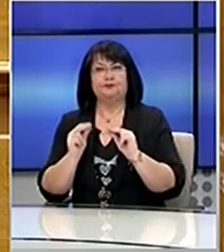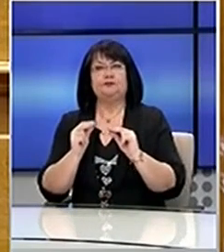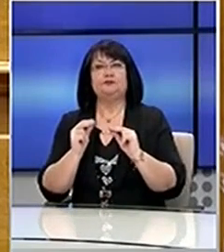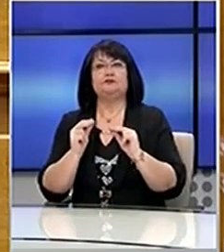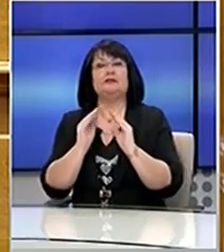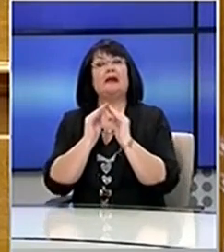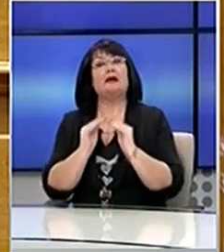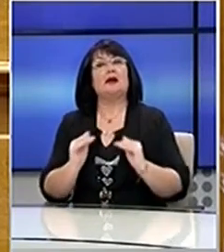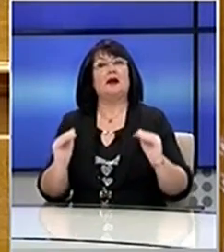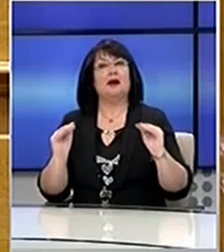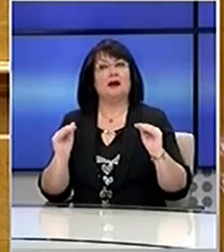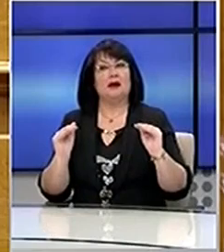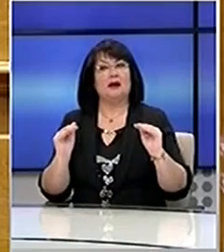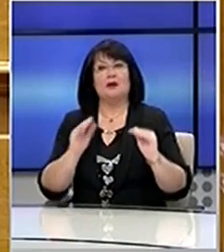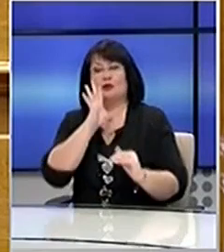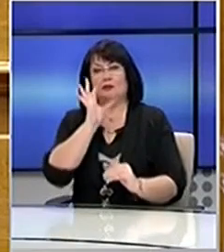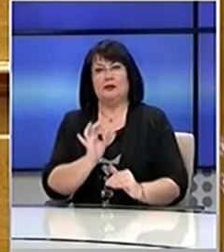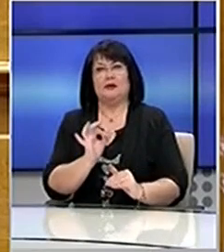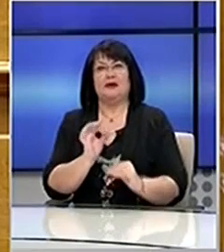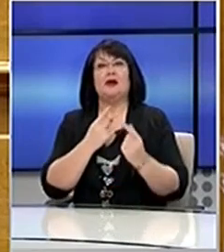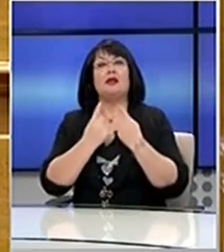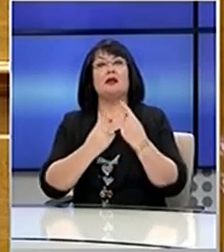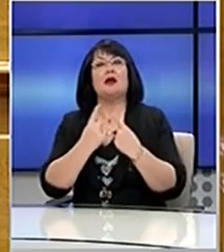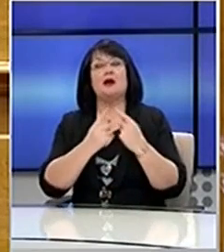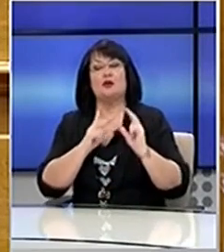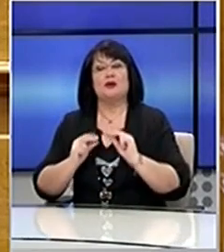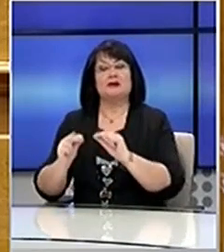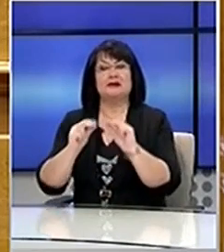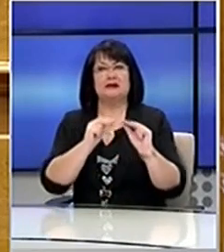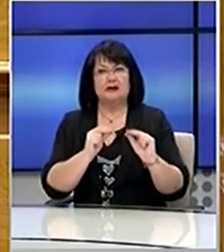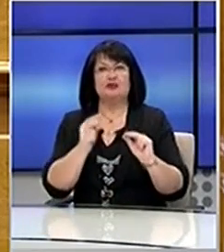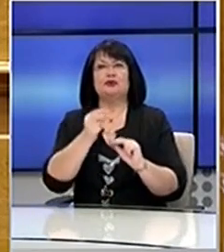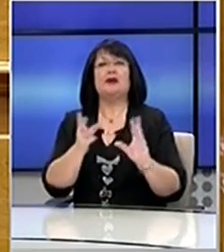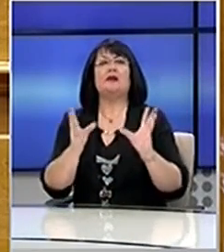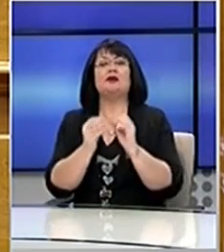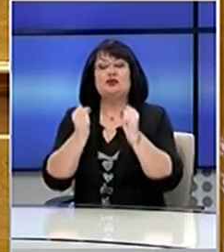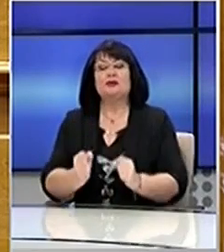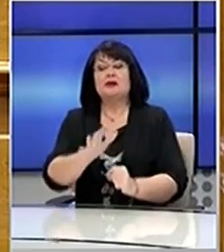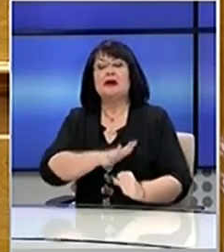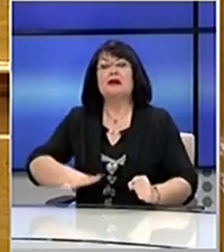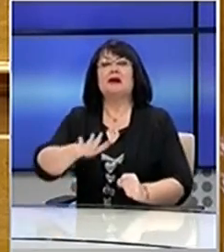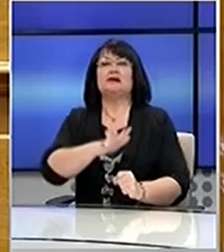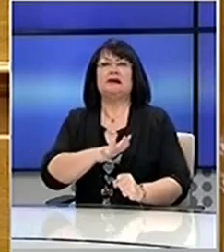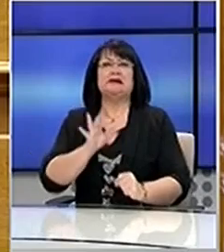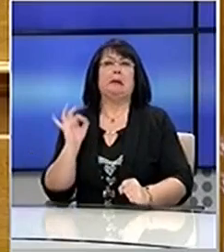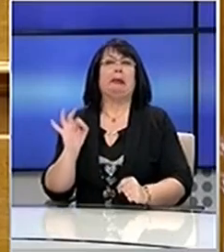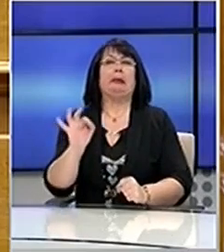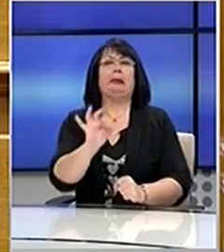ένα νυφάλιο, ειλικρινή διάλογο για την κατάσταση που επικρατεί στη